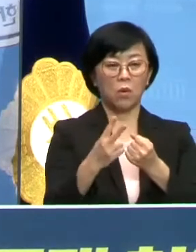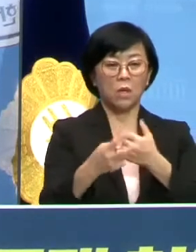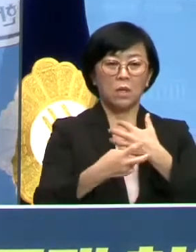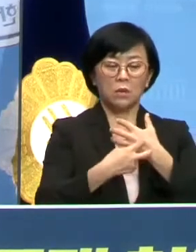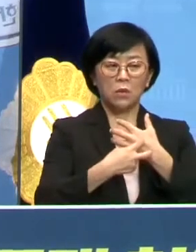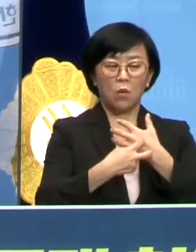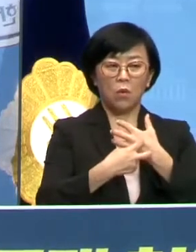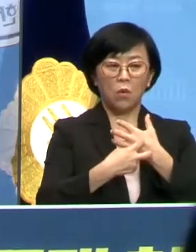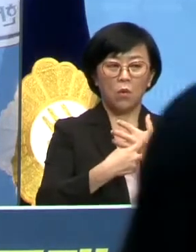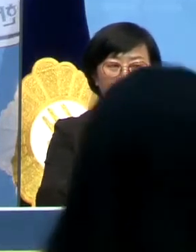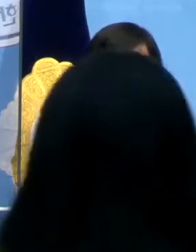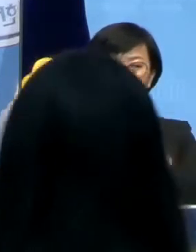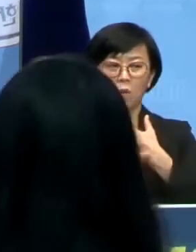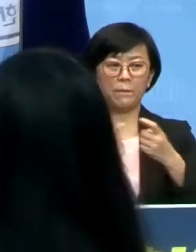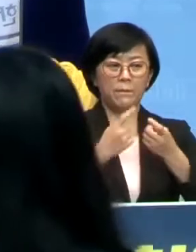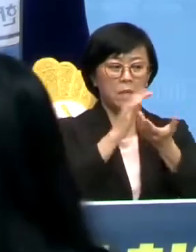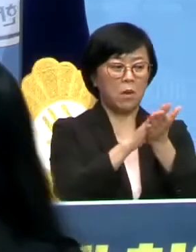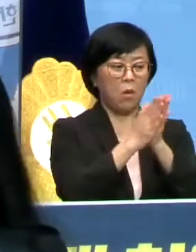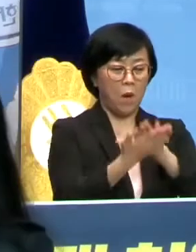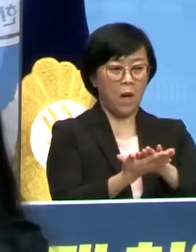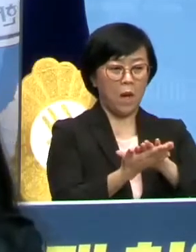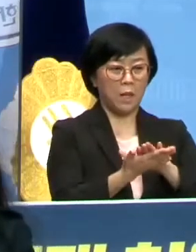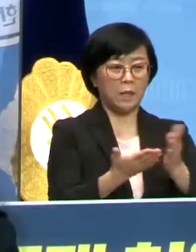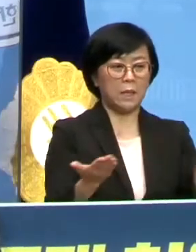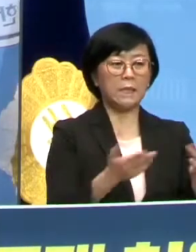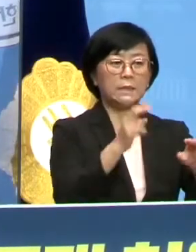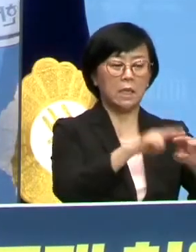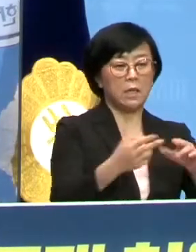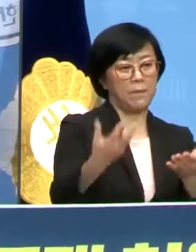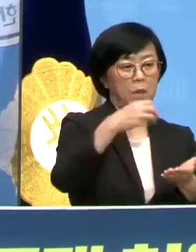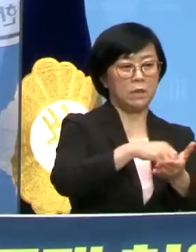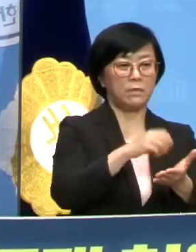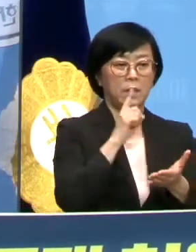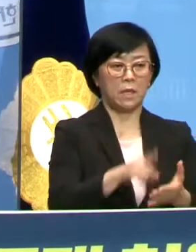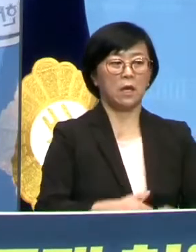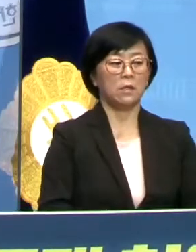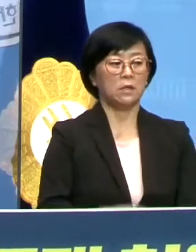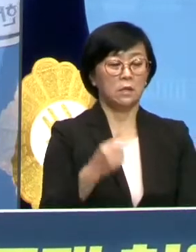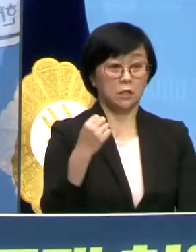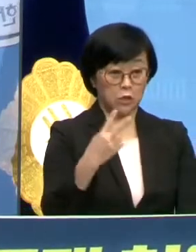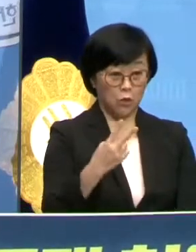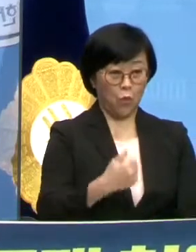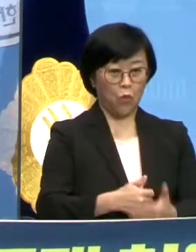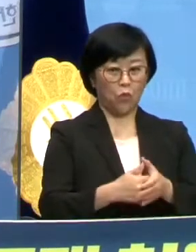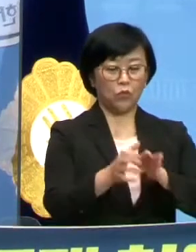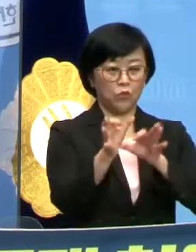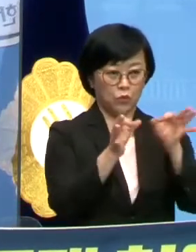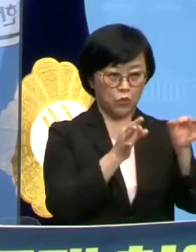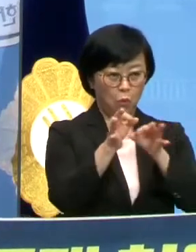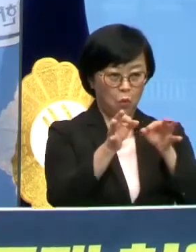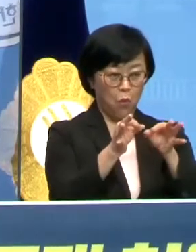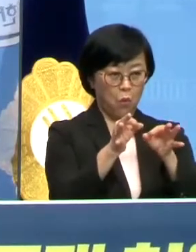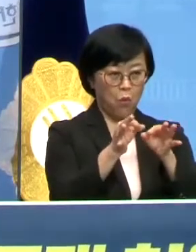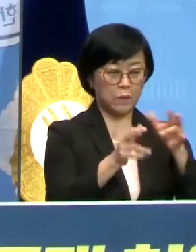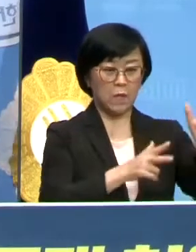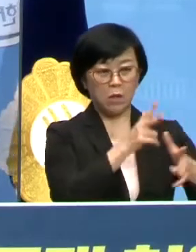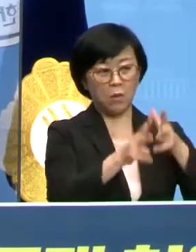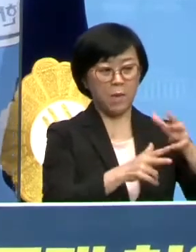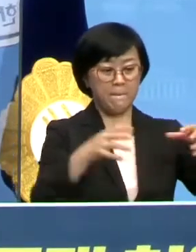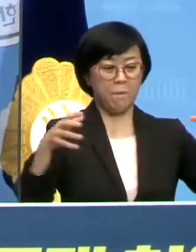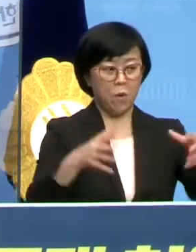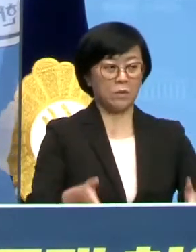의료 민영화로 생긴 일자리에 편입시킨 다 그리고 유통 산업은 복합쇼핑몰 등의